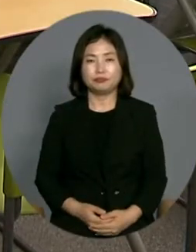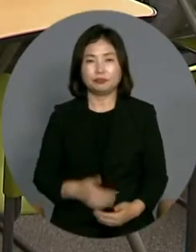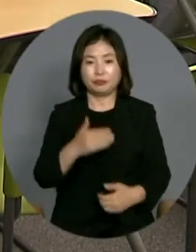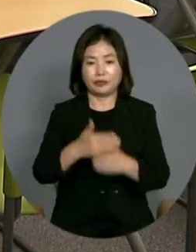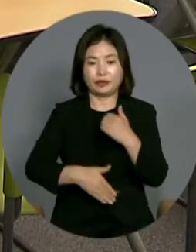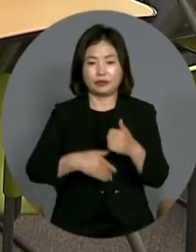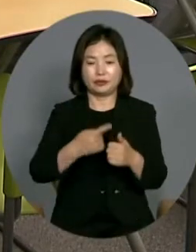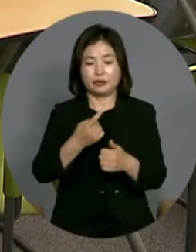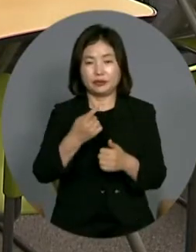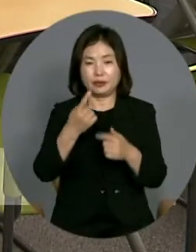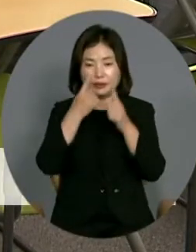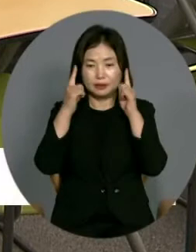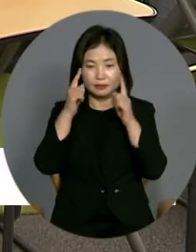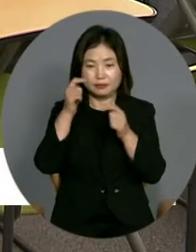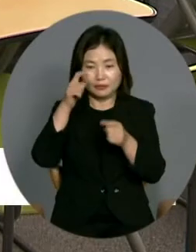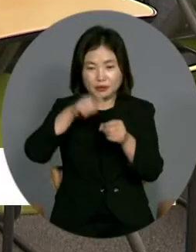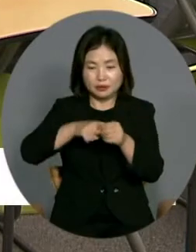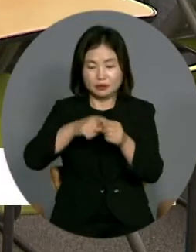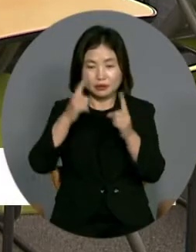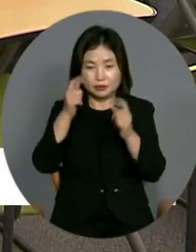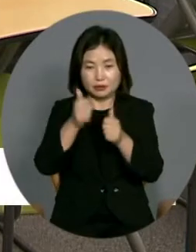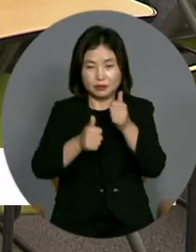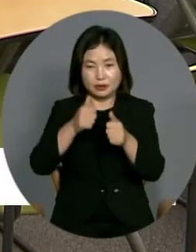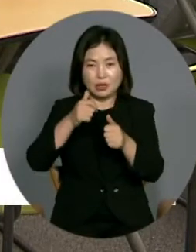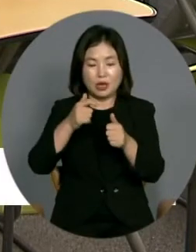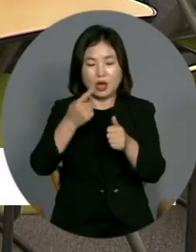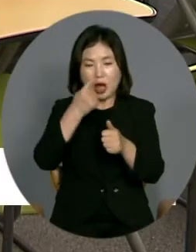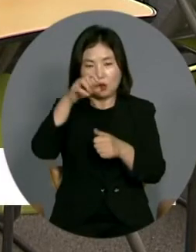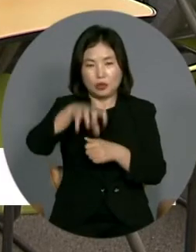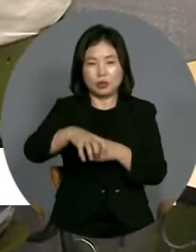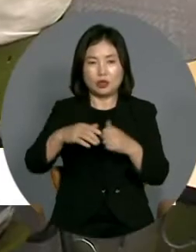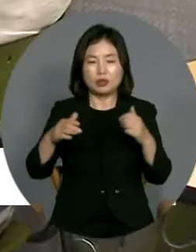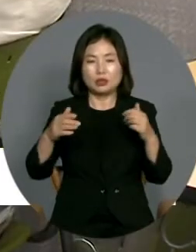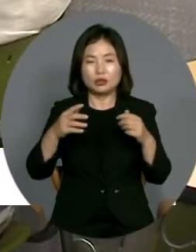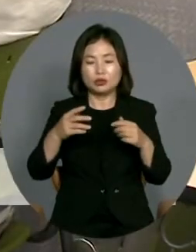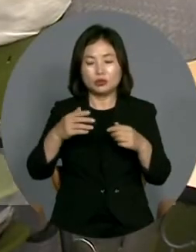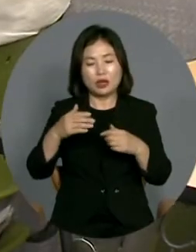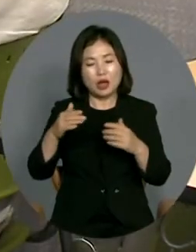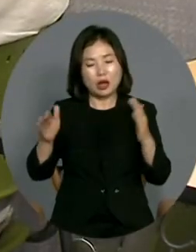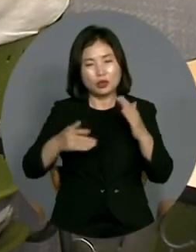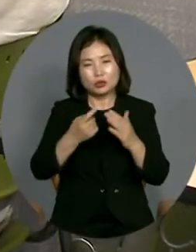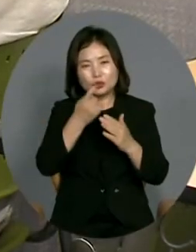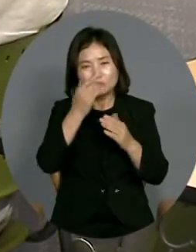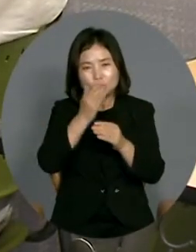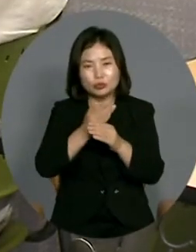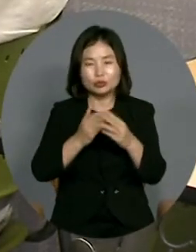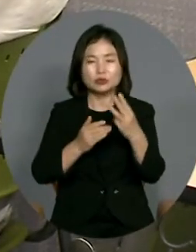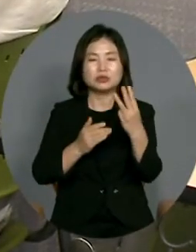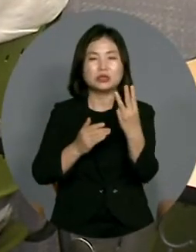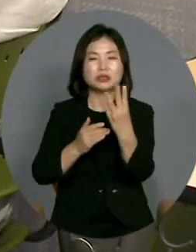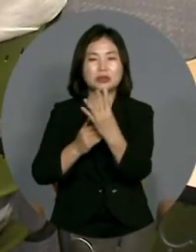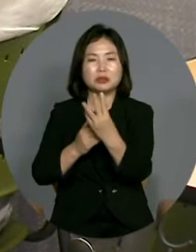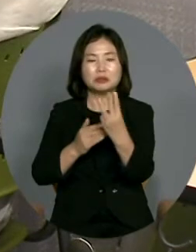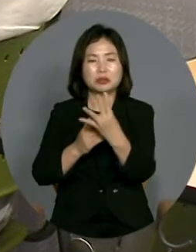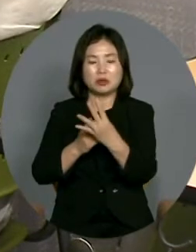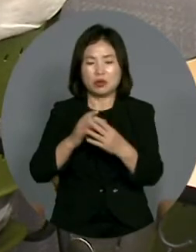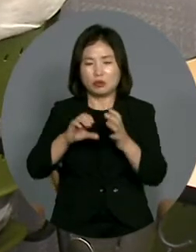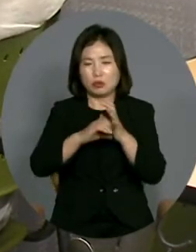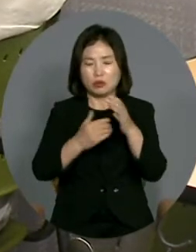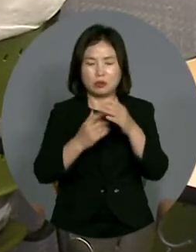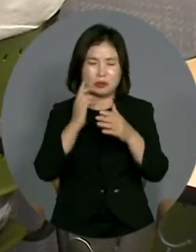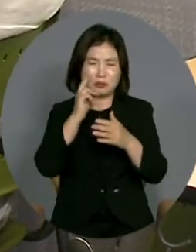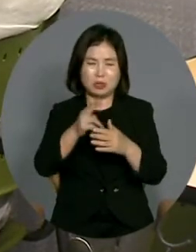대구의 한 입시 학원입니다. 한 교실에 수업을 듣는 학생은 서너 명 정도에 불과합니다. 코로나19 증가세가